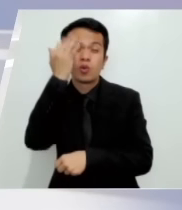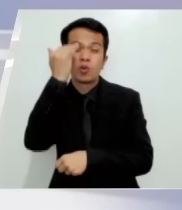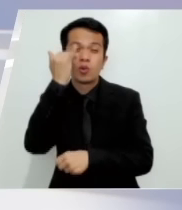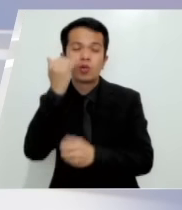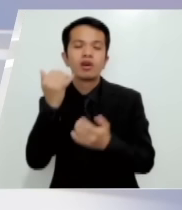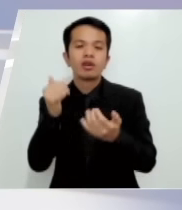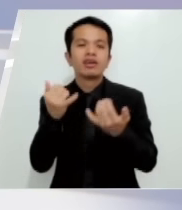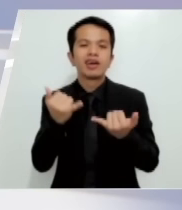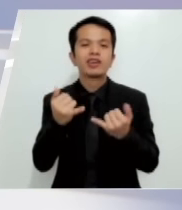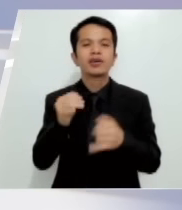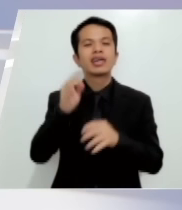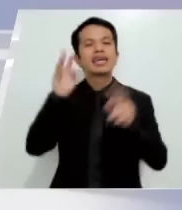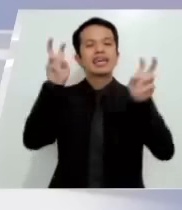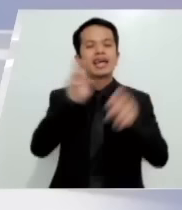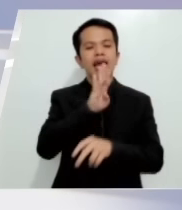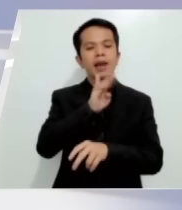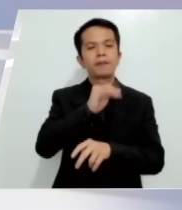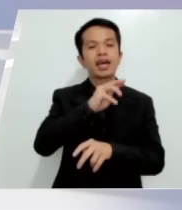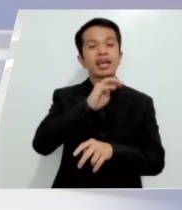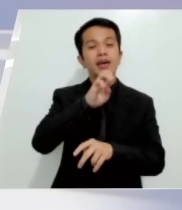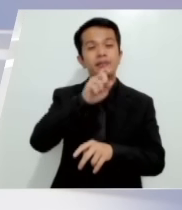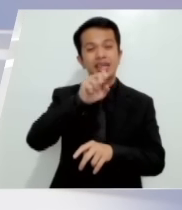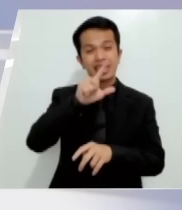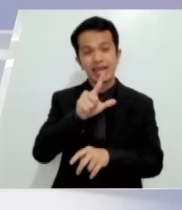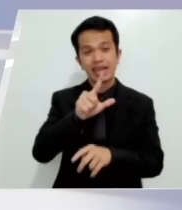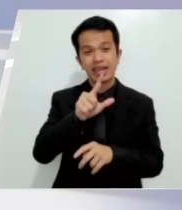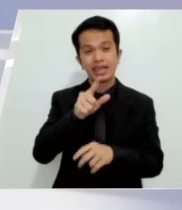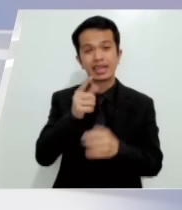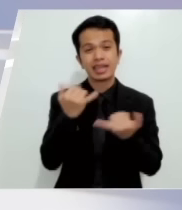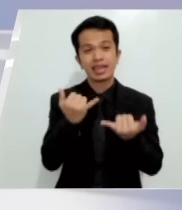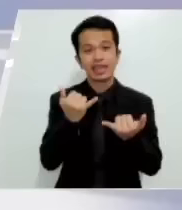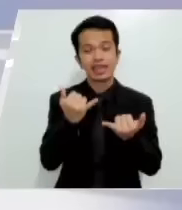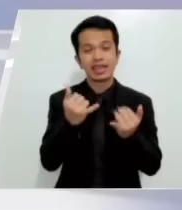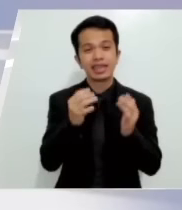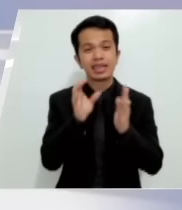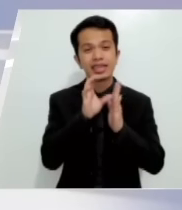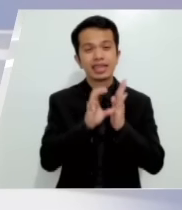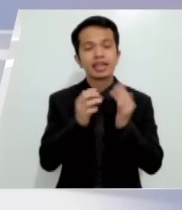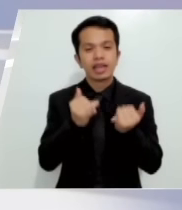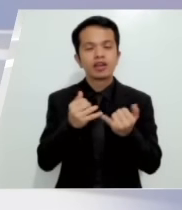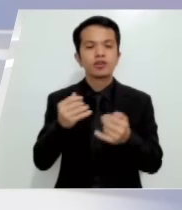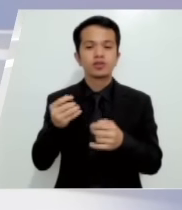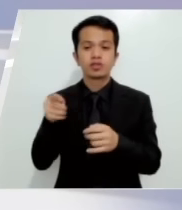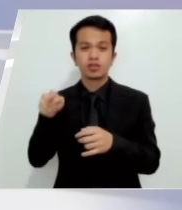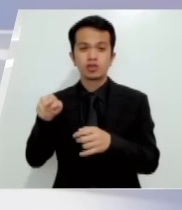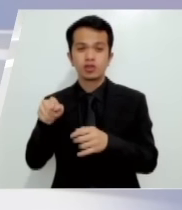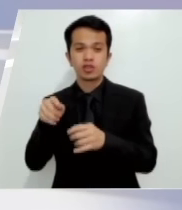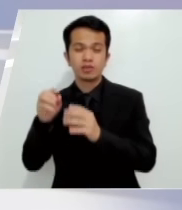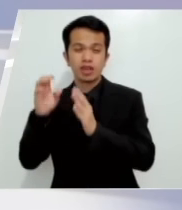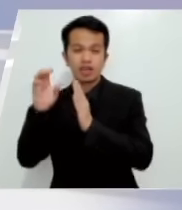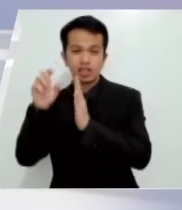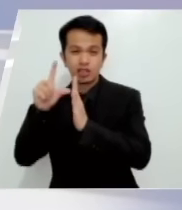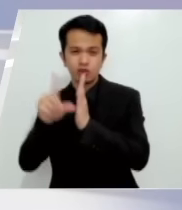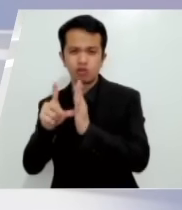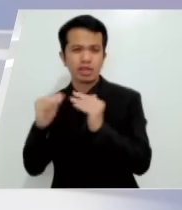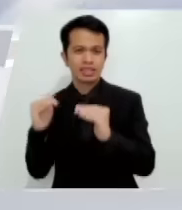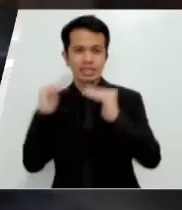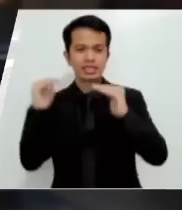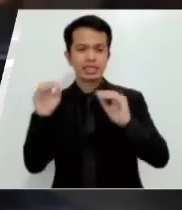yung ating legislature. Kaya nga sa ordinaryong batas, tabla, lalo na sa saligang